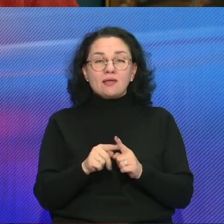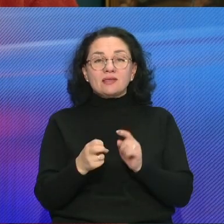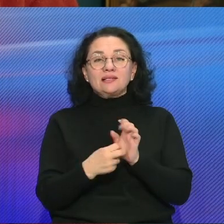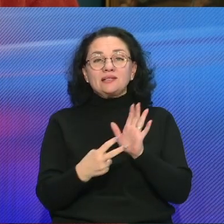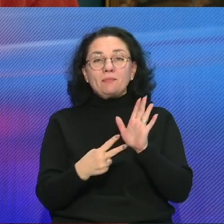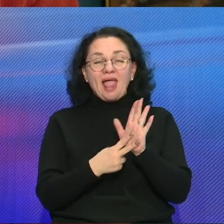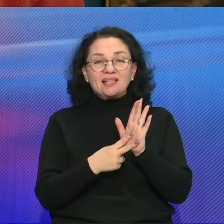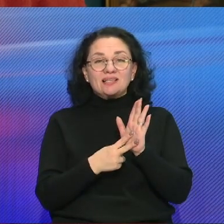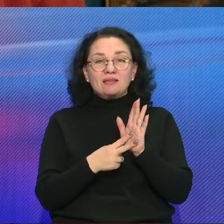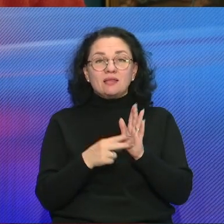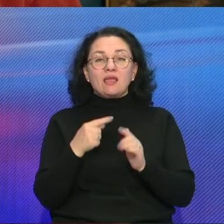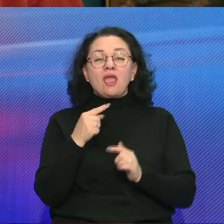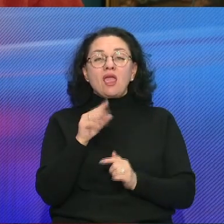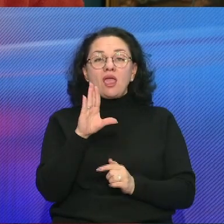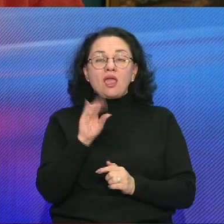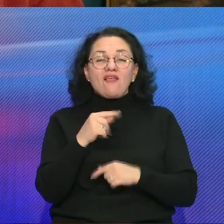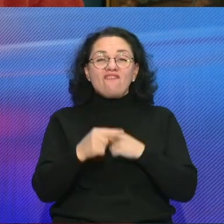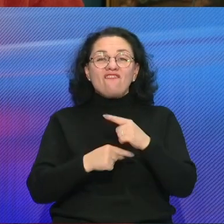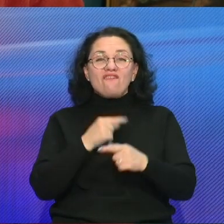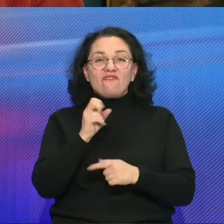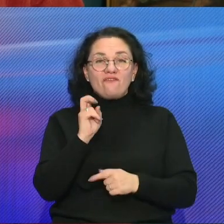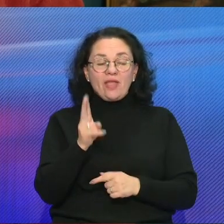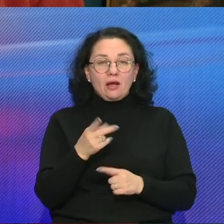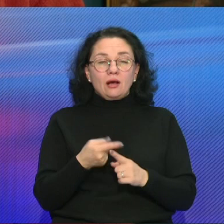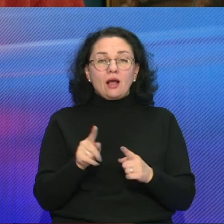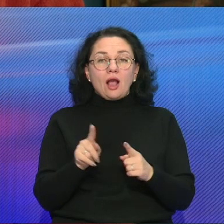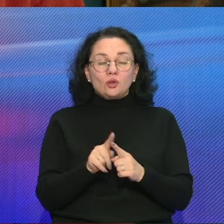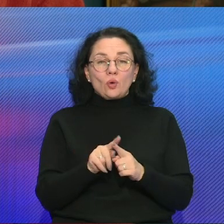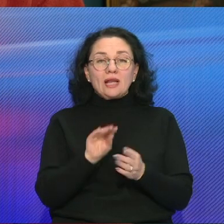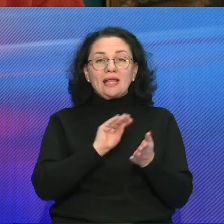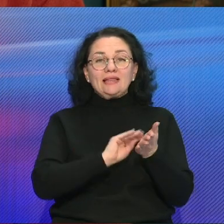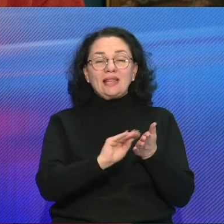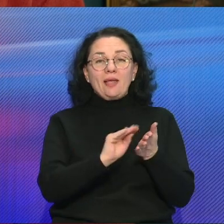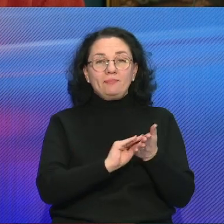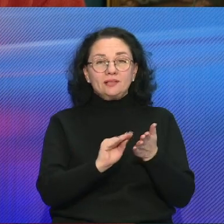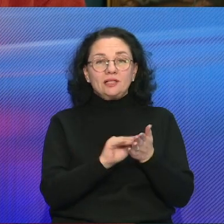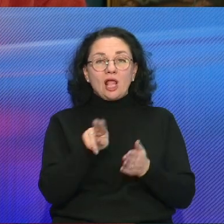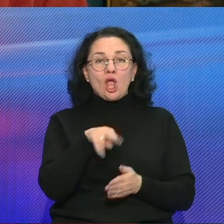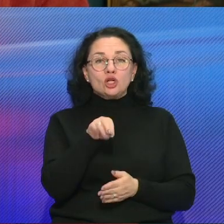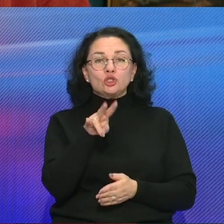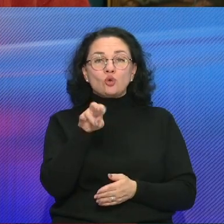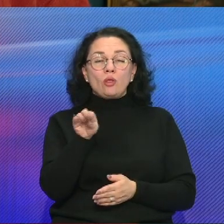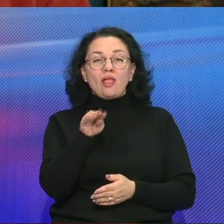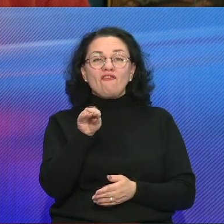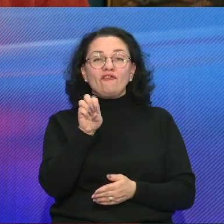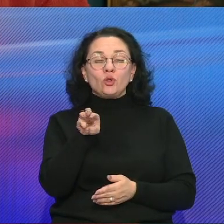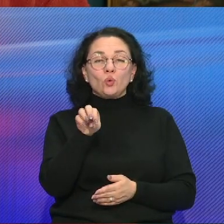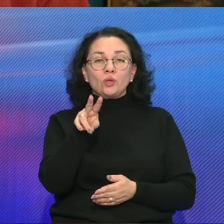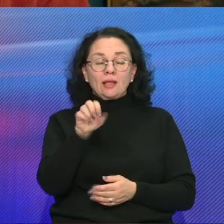стагоддзя, на котором написана выява святого Джона Хьютона, святого